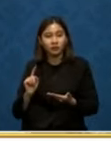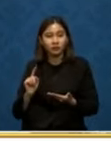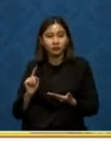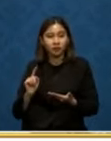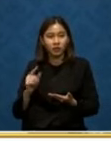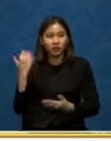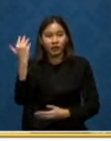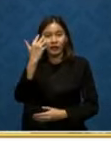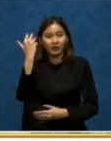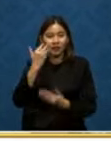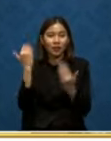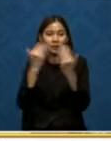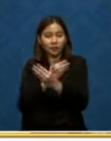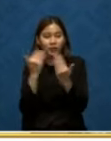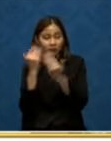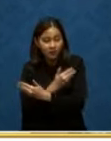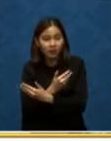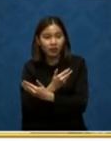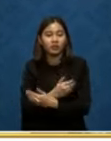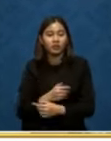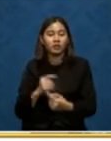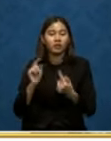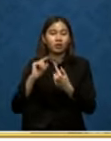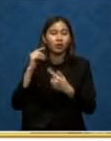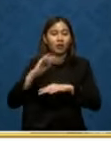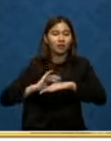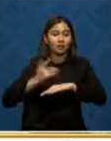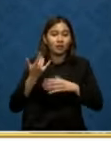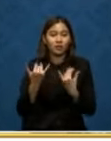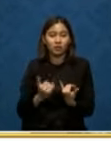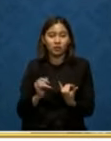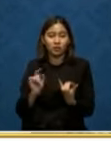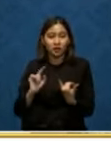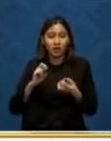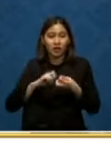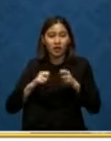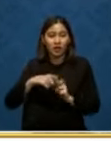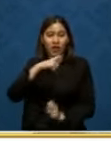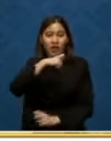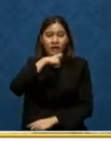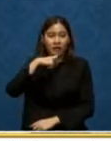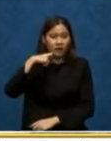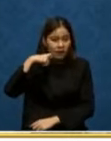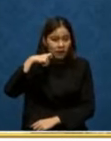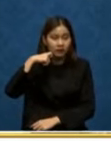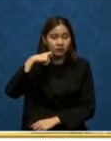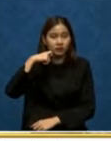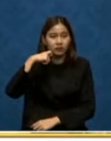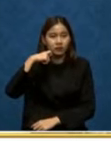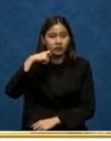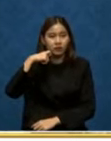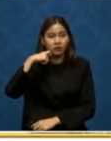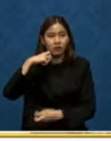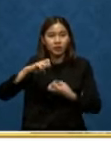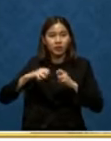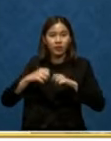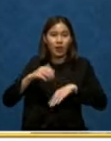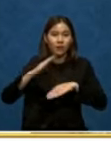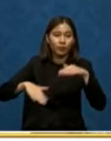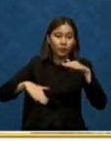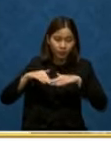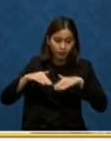ภูมิอากาศนะครับปรากฏการณ์จากธรรมชาติในปัจจุบันปัญหาภัยแล้งปัญหาที่ทำด้วยฝีมือของพี่